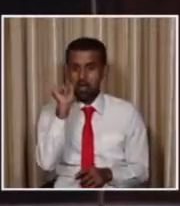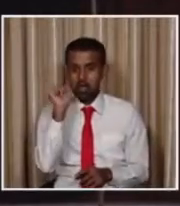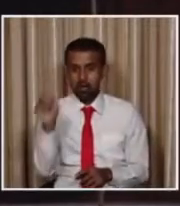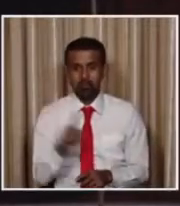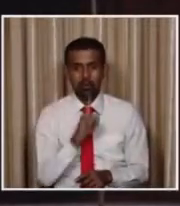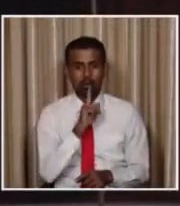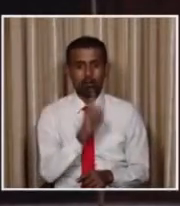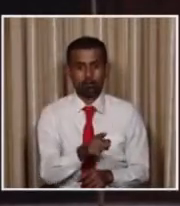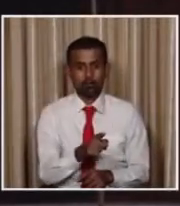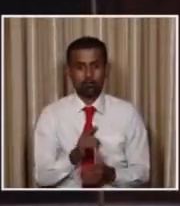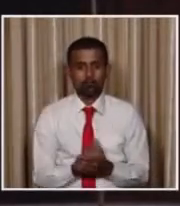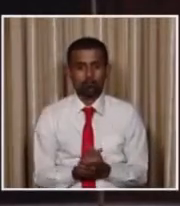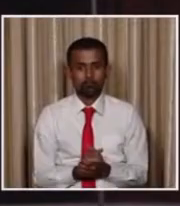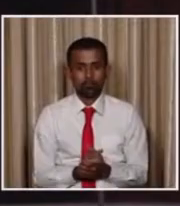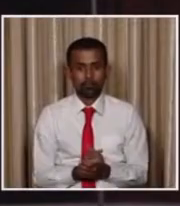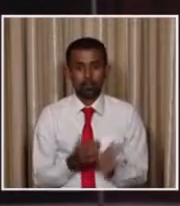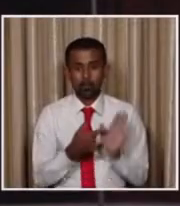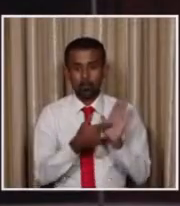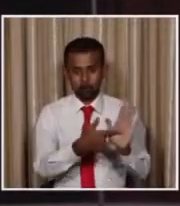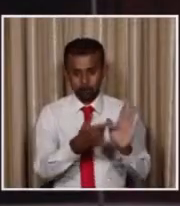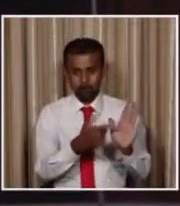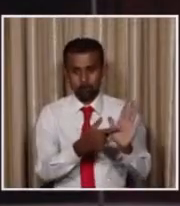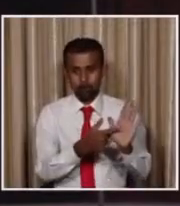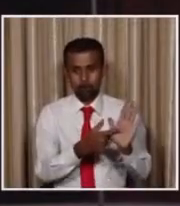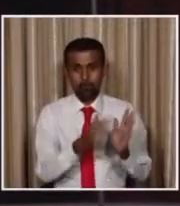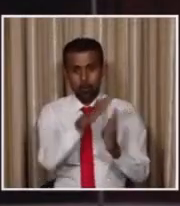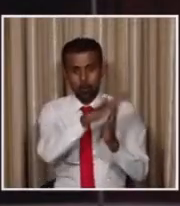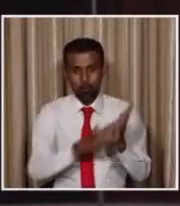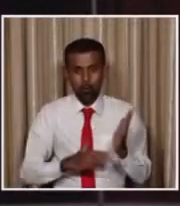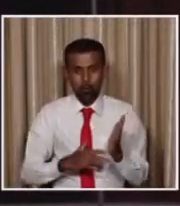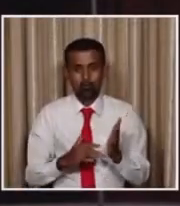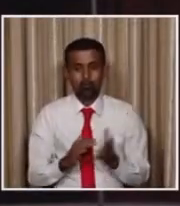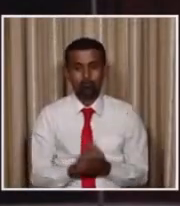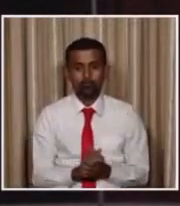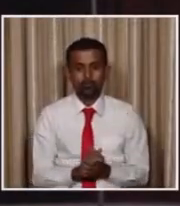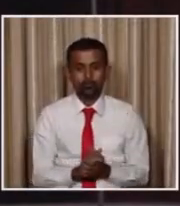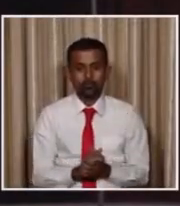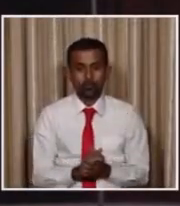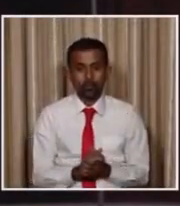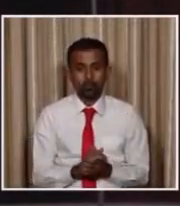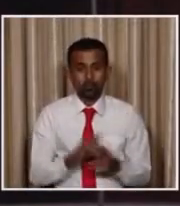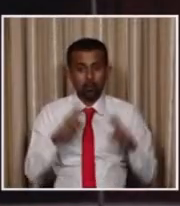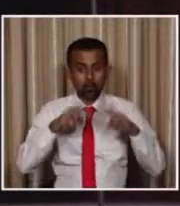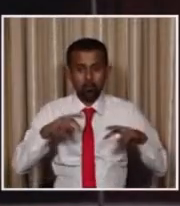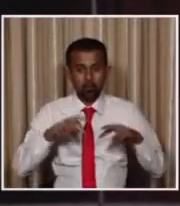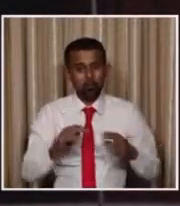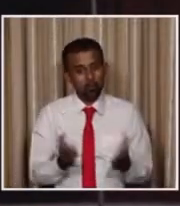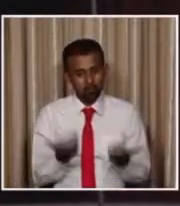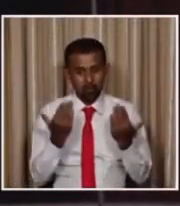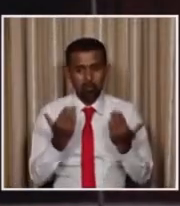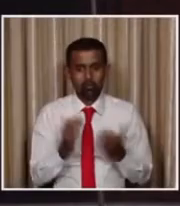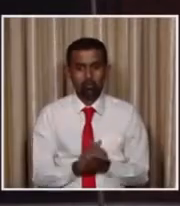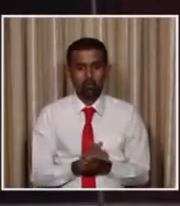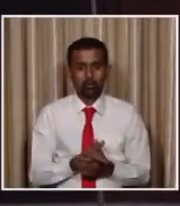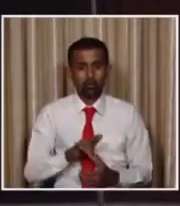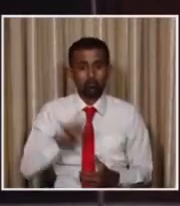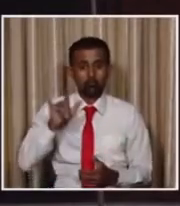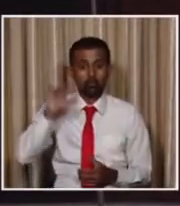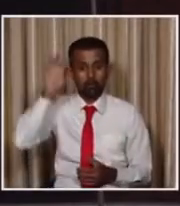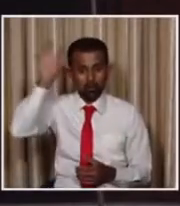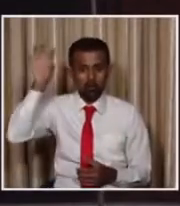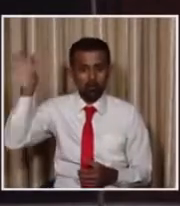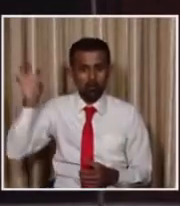කියනවා මම මේ සභාවට ඉදිරිපත් කරනවා ඒ අදාළ ලේඛන ප්‍රමාණයක් මේවෙන් පරීක්ෂණ ආරම්භ කරන්න විදේශ රටවල